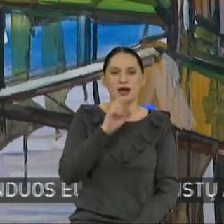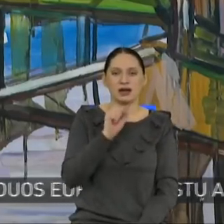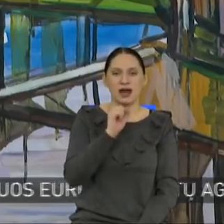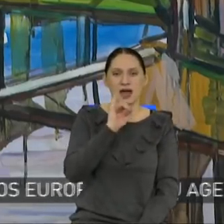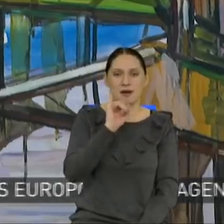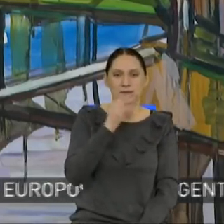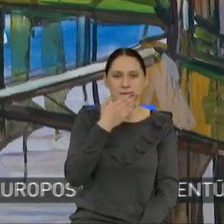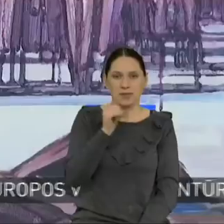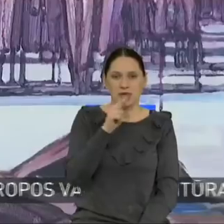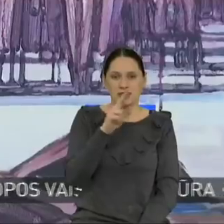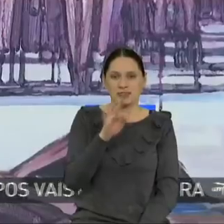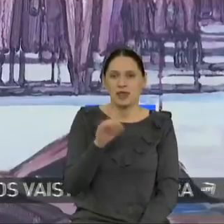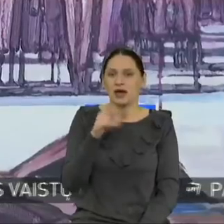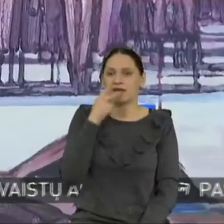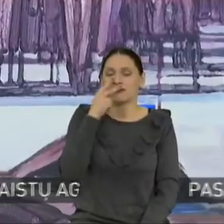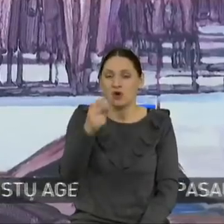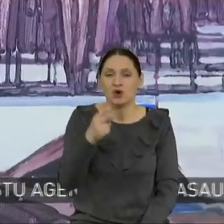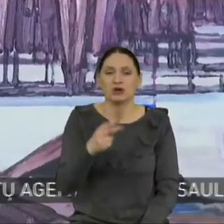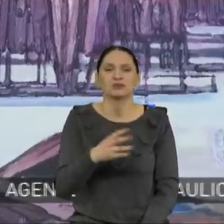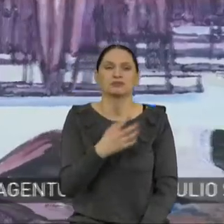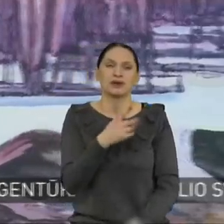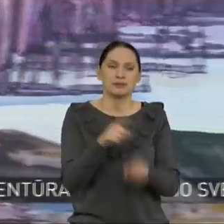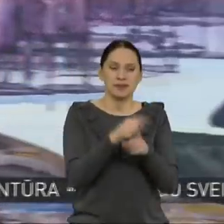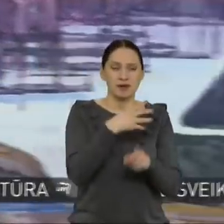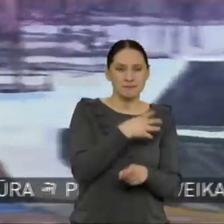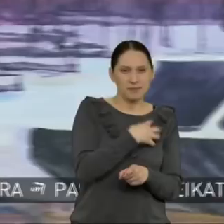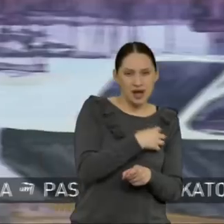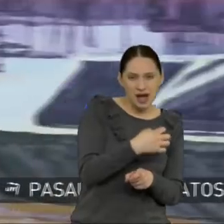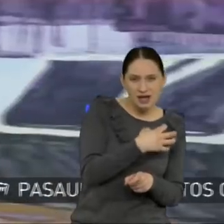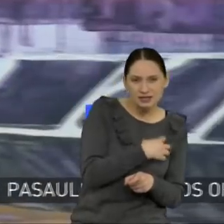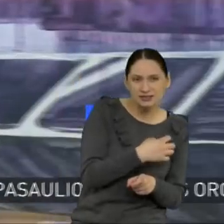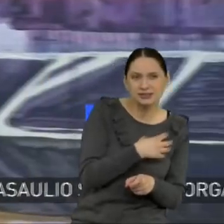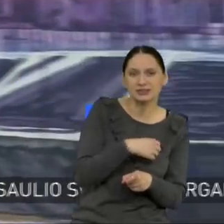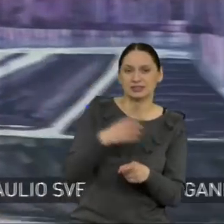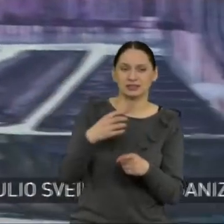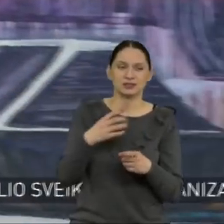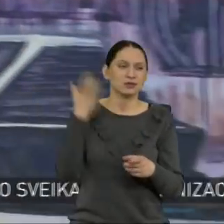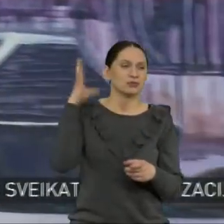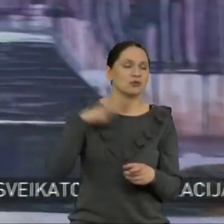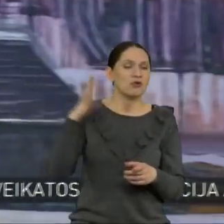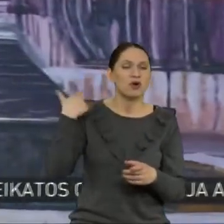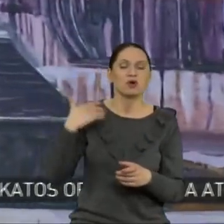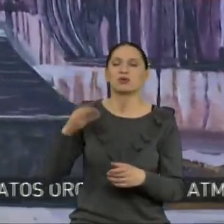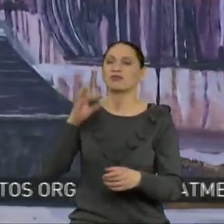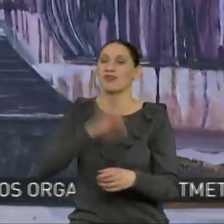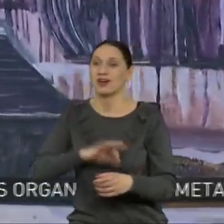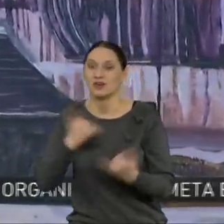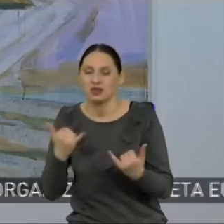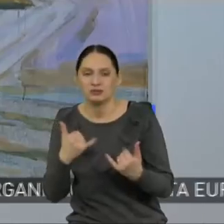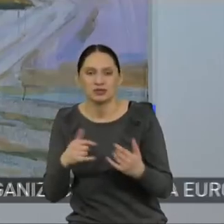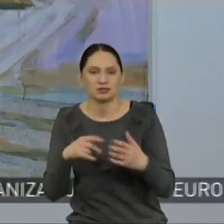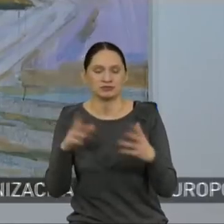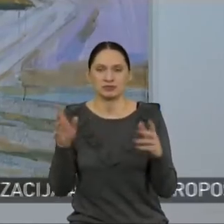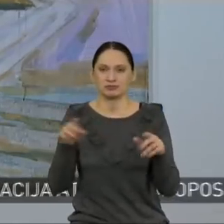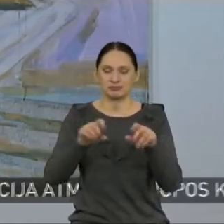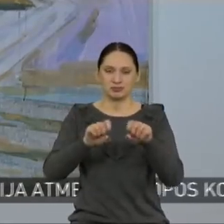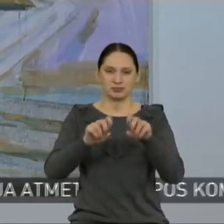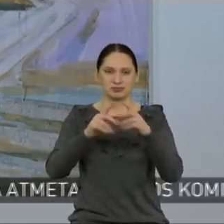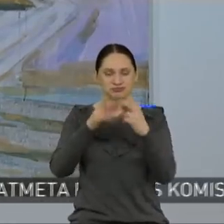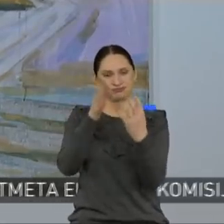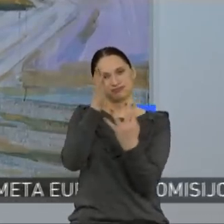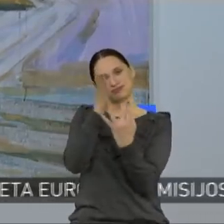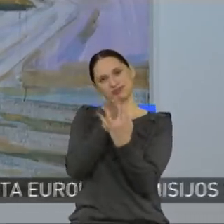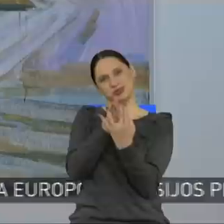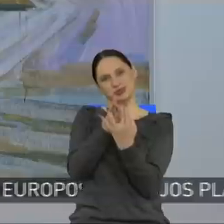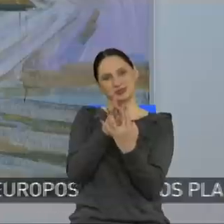interpretuoja peizažą kaip lūžį tarp nostalgijos ir vartojimo. Mykolė turi vieną tokią didelę temą, tai peizažą. Ir